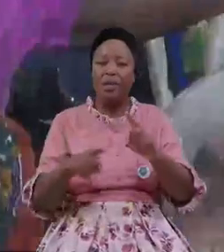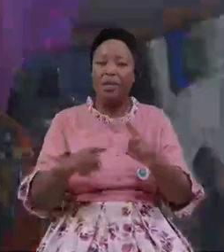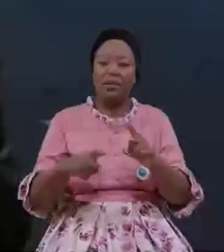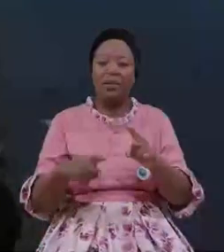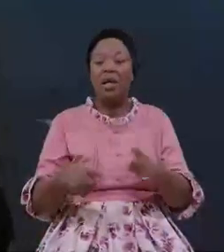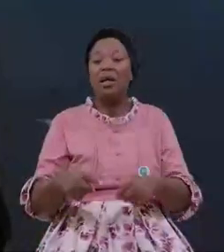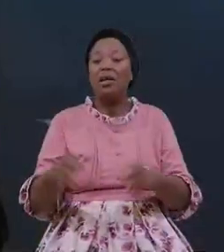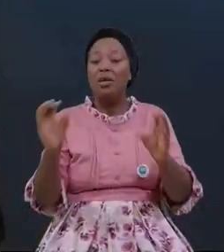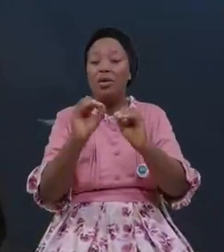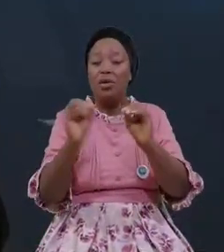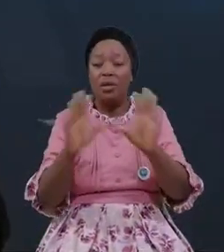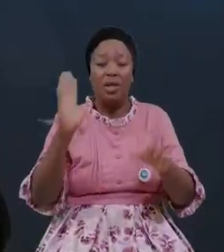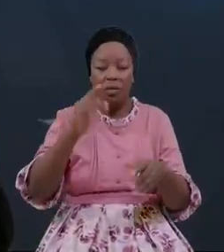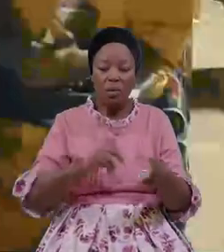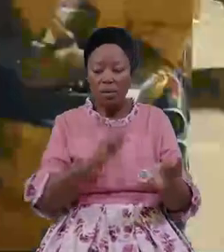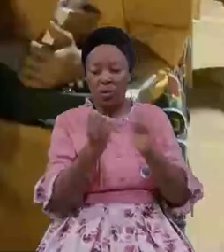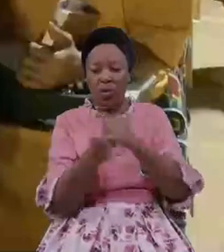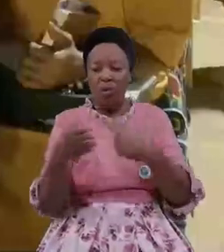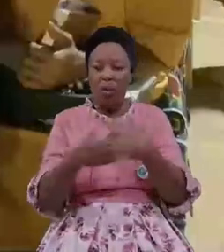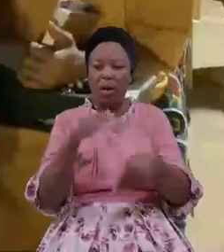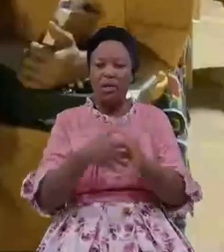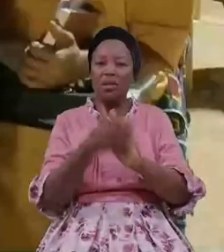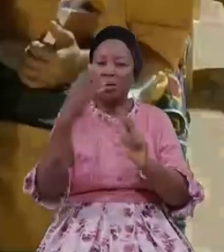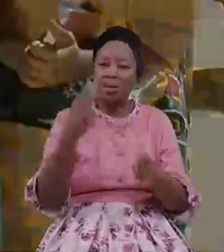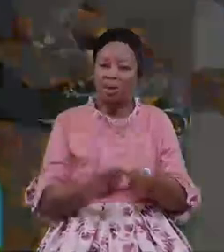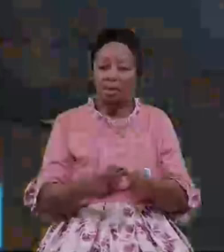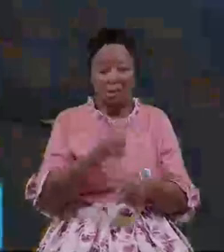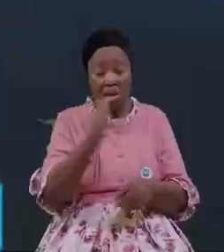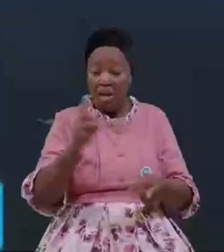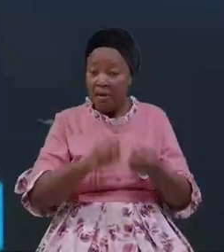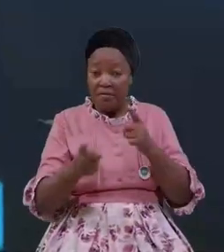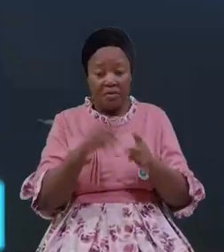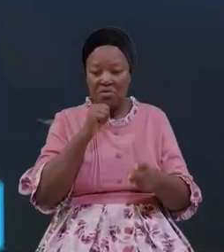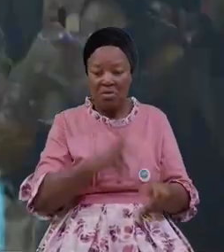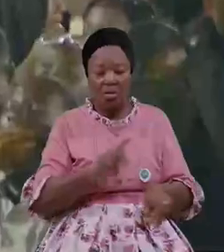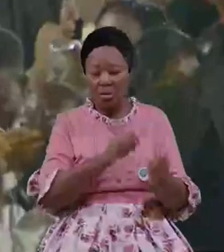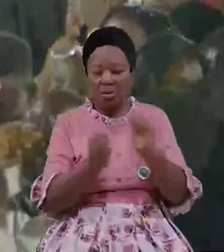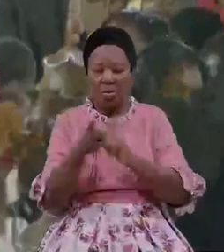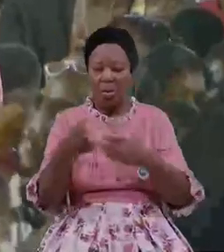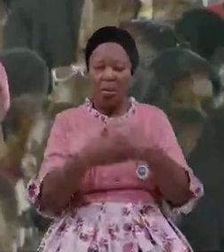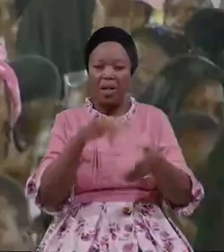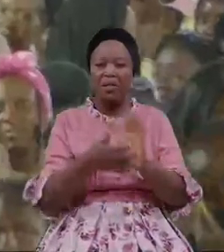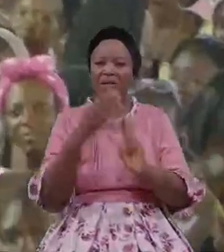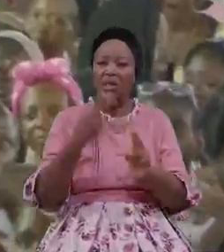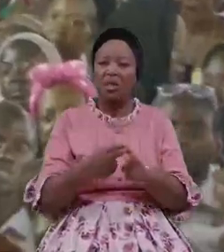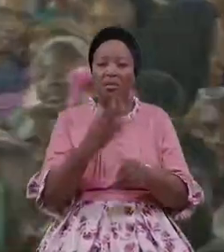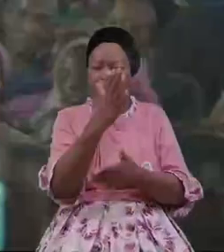suivre rien ne va vous détourner de lui un ami ne va pas vous détourner de lui et un